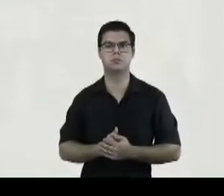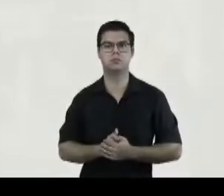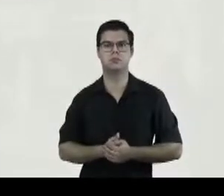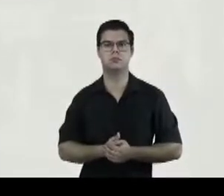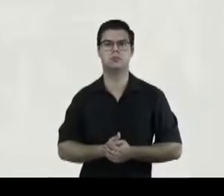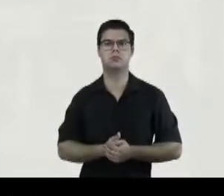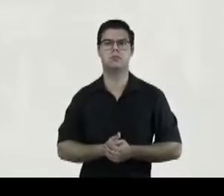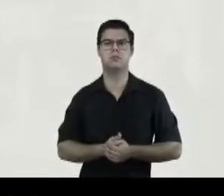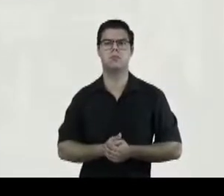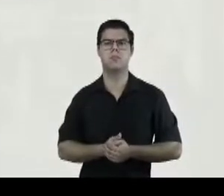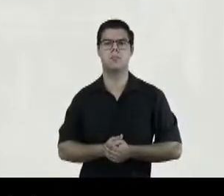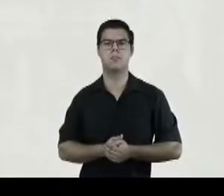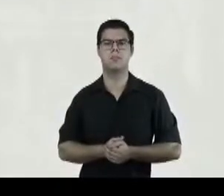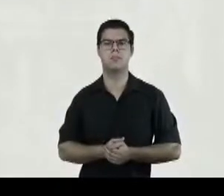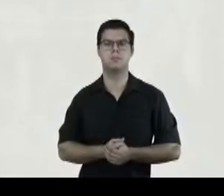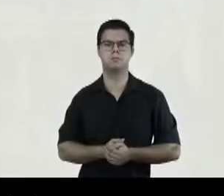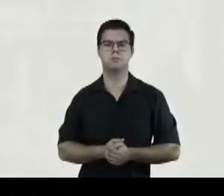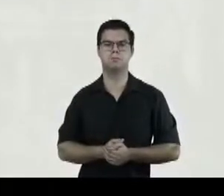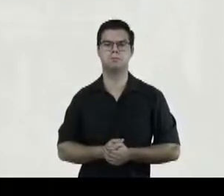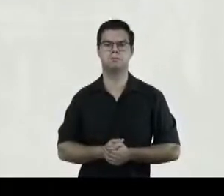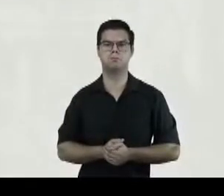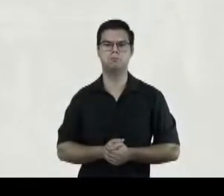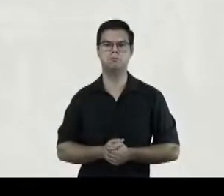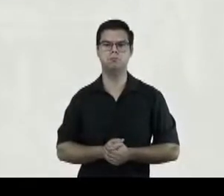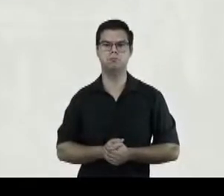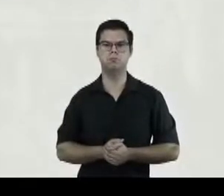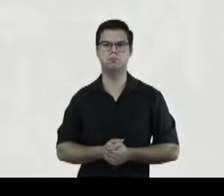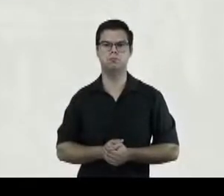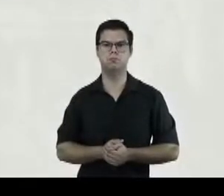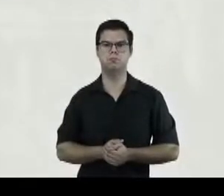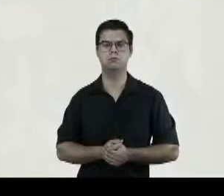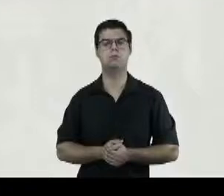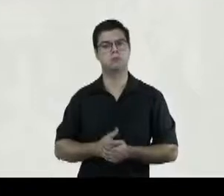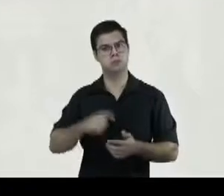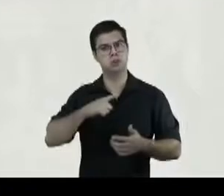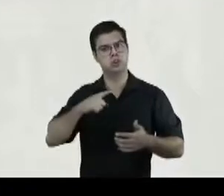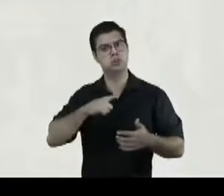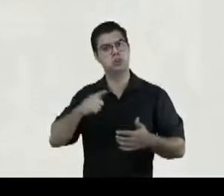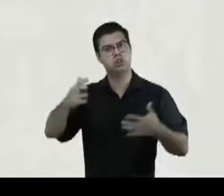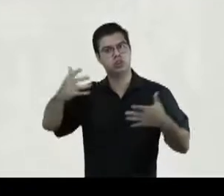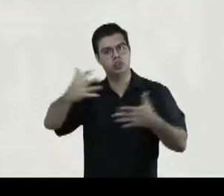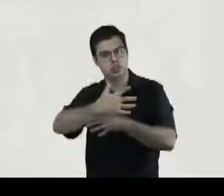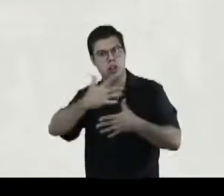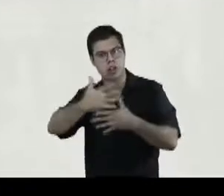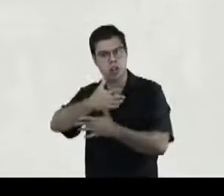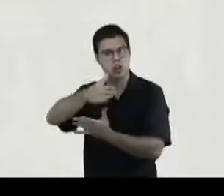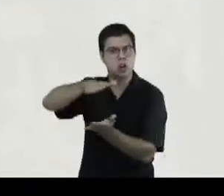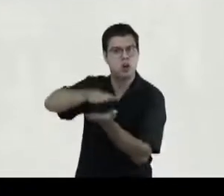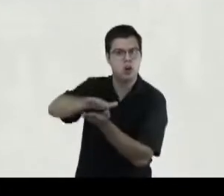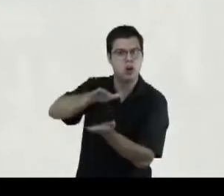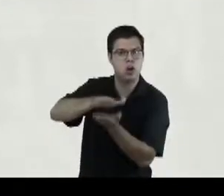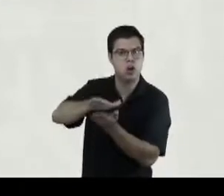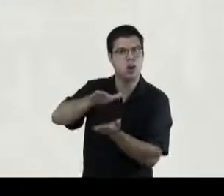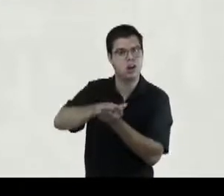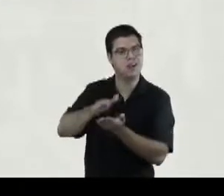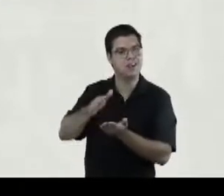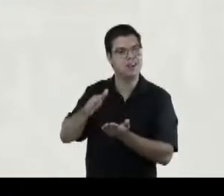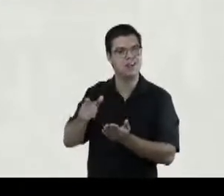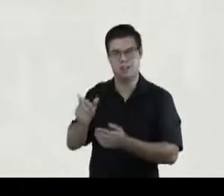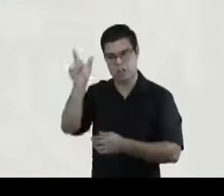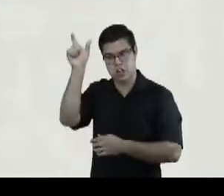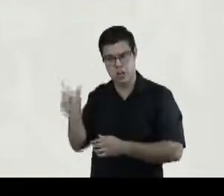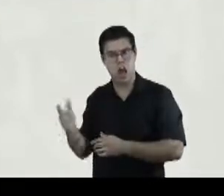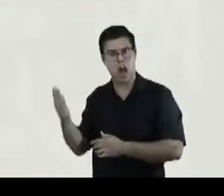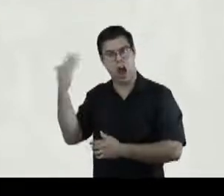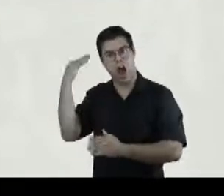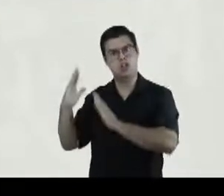C'est la ville où est publié Rabelais, et c'est là que Rabelais habite, il est médecin à l'Hôtel-Dieu, donc beaucoup de ses